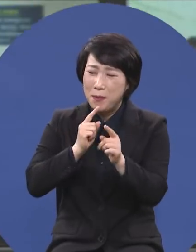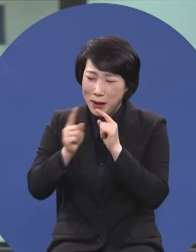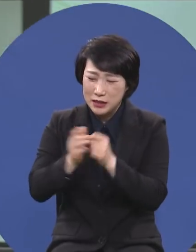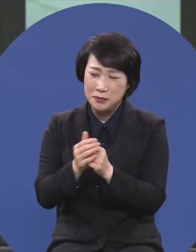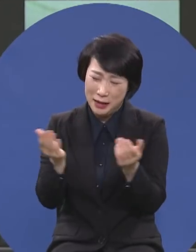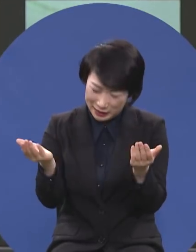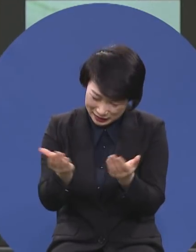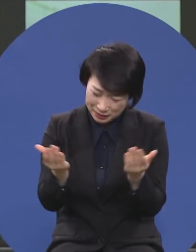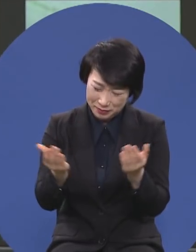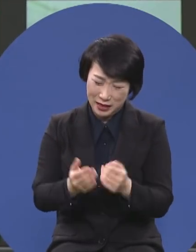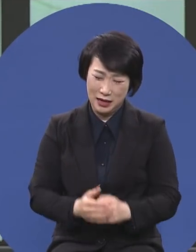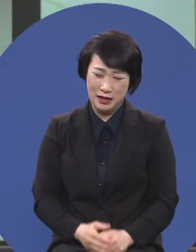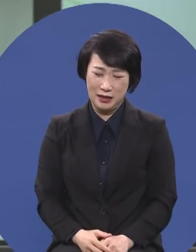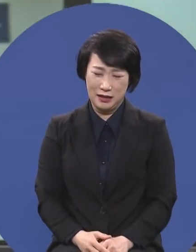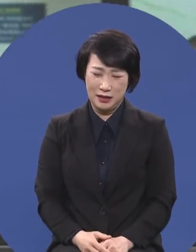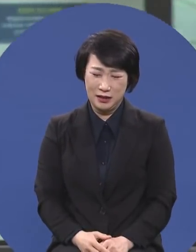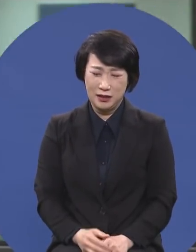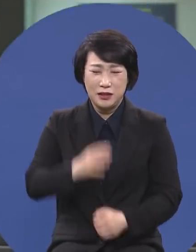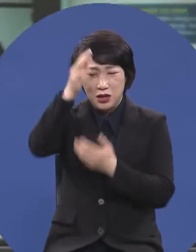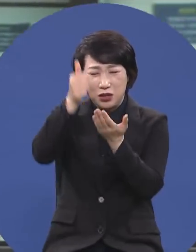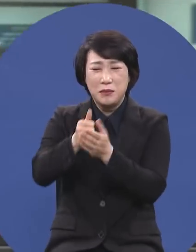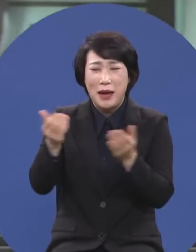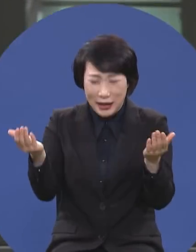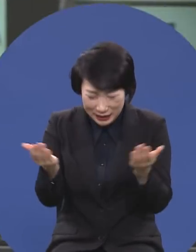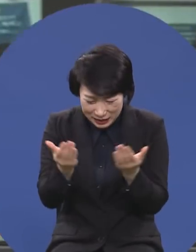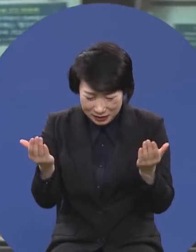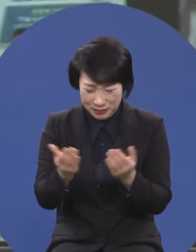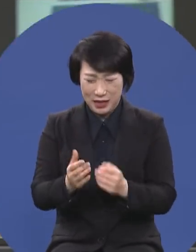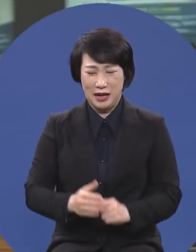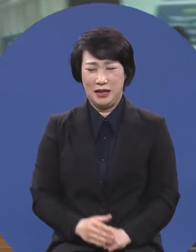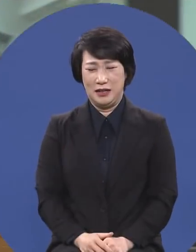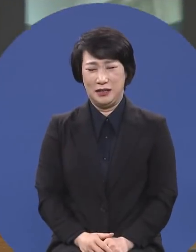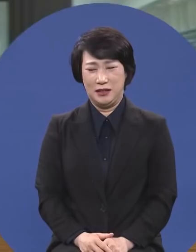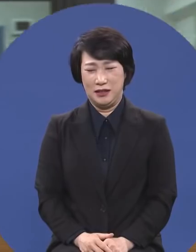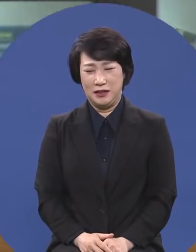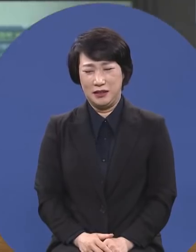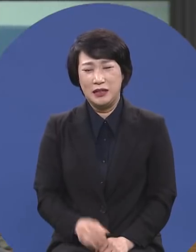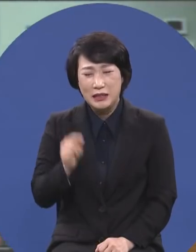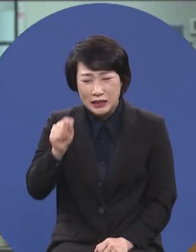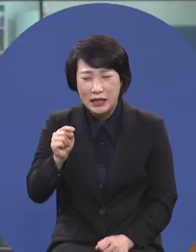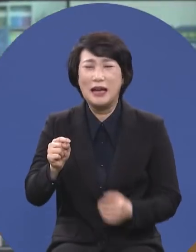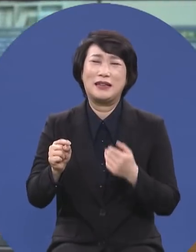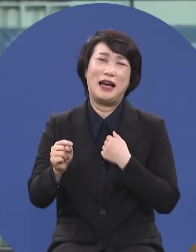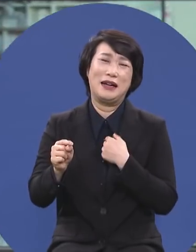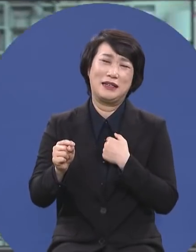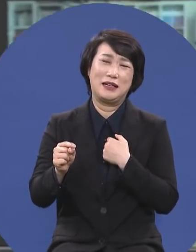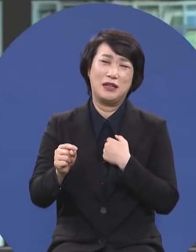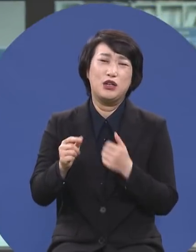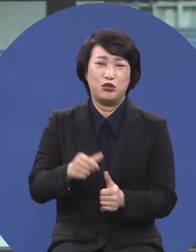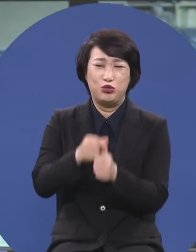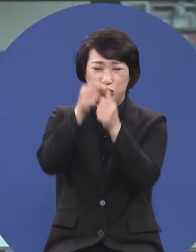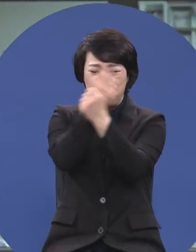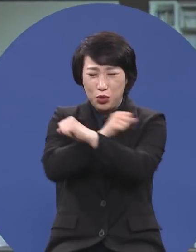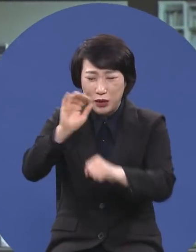말씀의 사역입니다. 성령의 사역이었습니다. 이것이